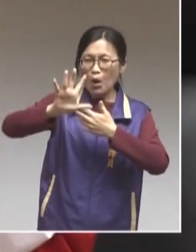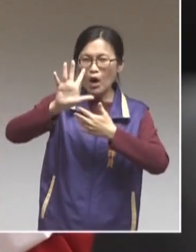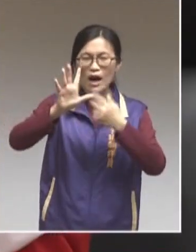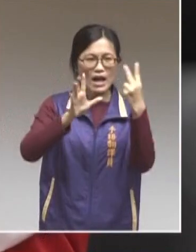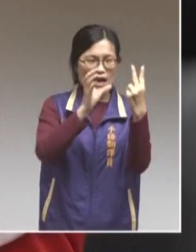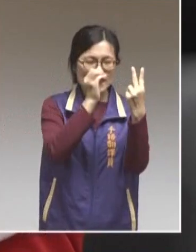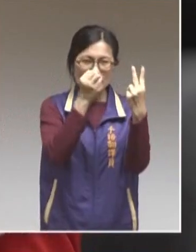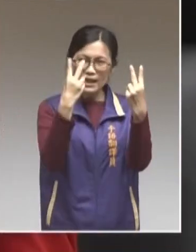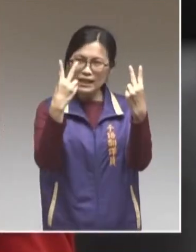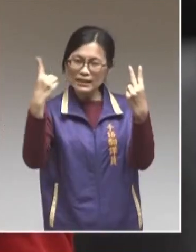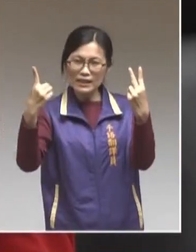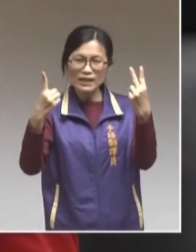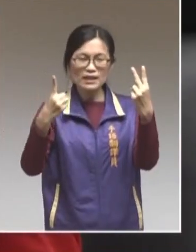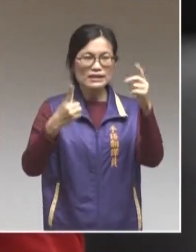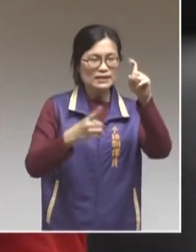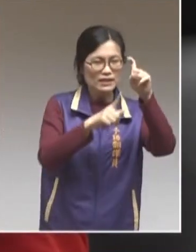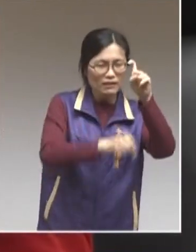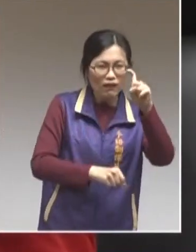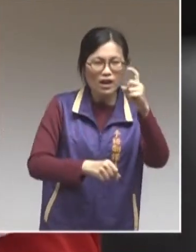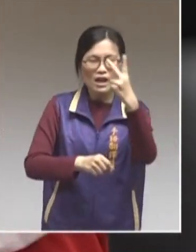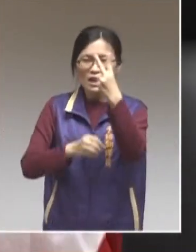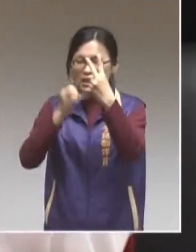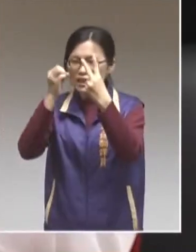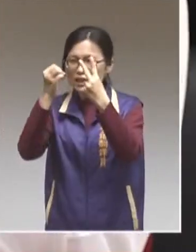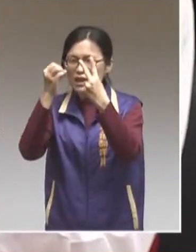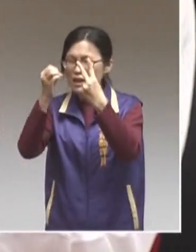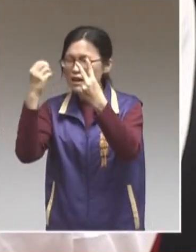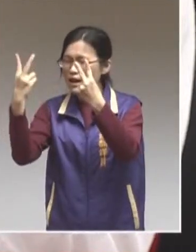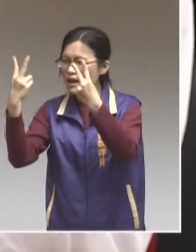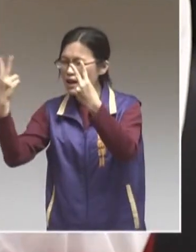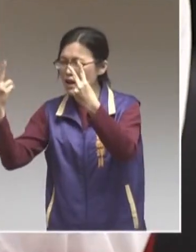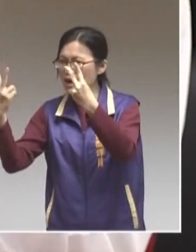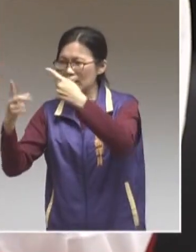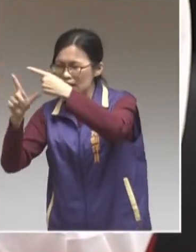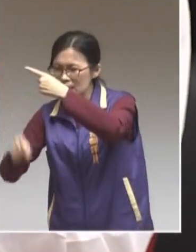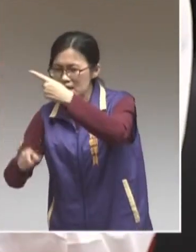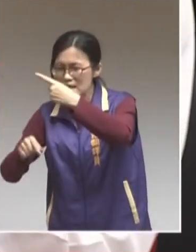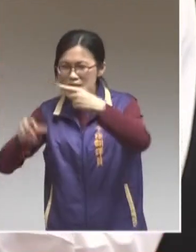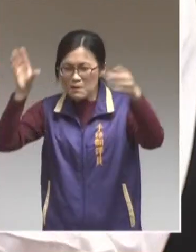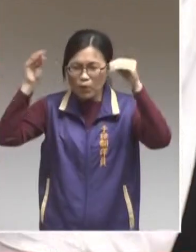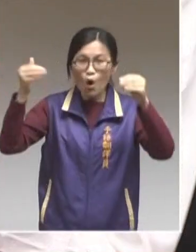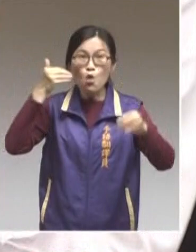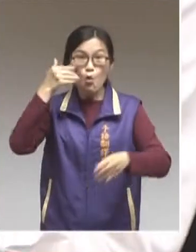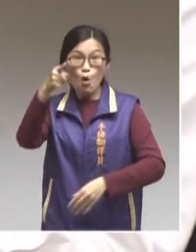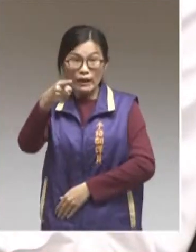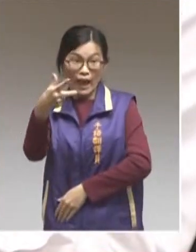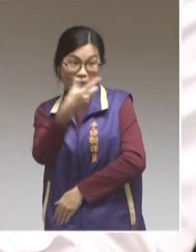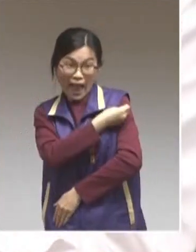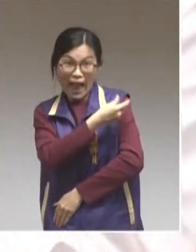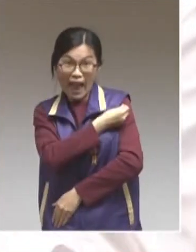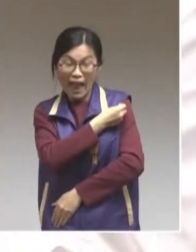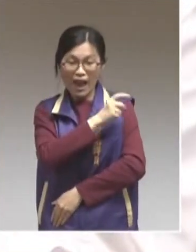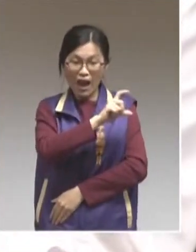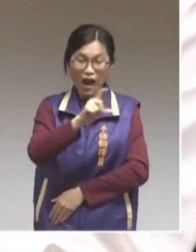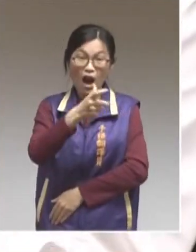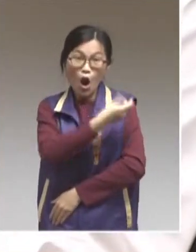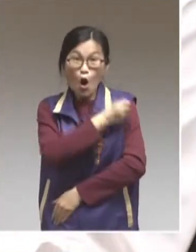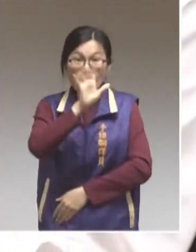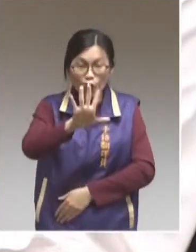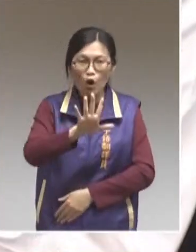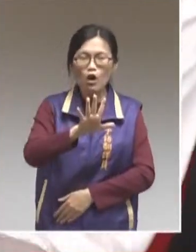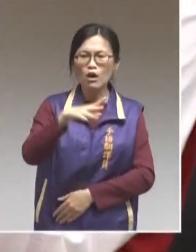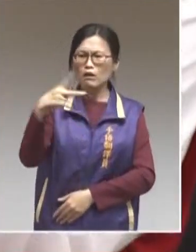2021年的11月到2022年1月的一个资料啊。那假如有接种疫苗跟没有接